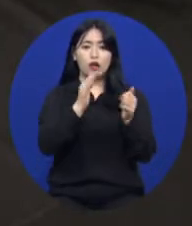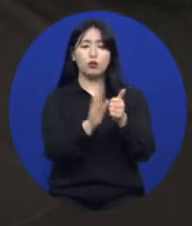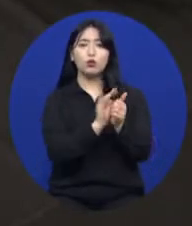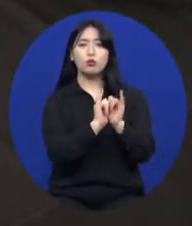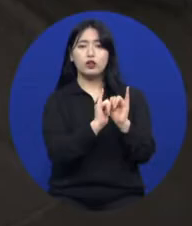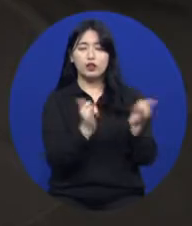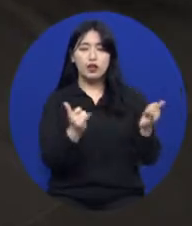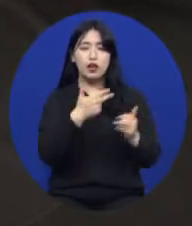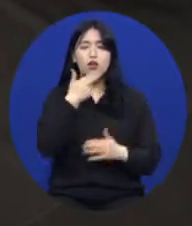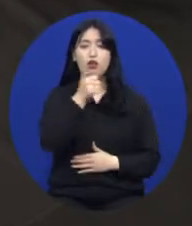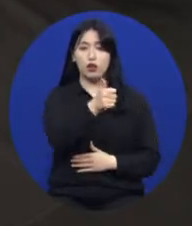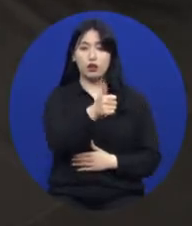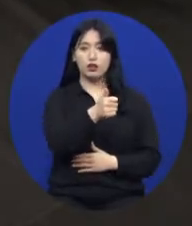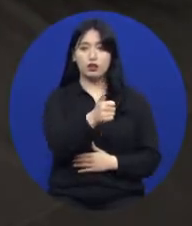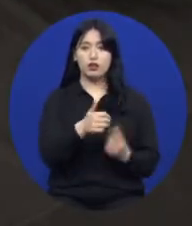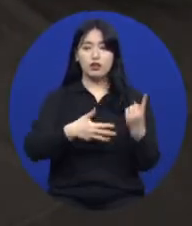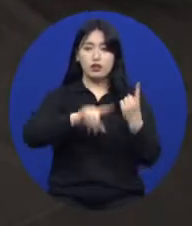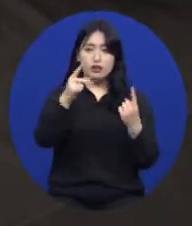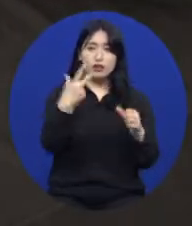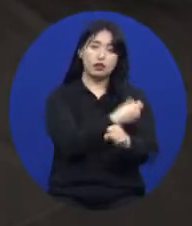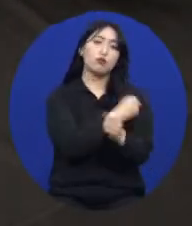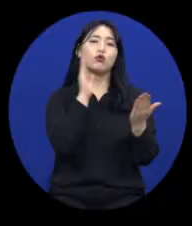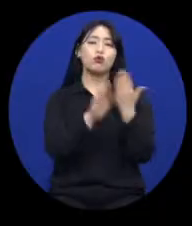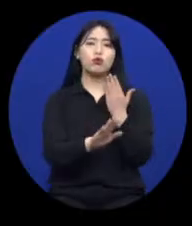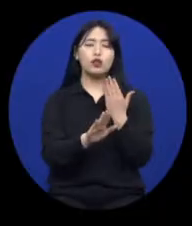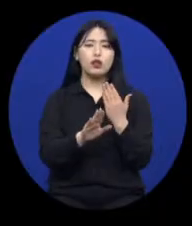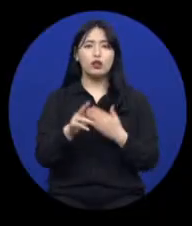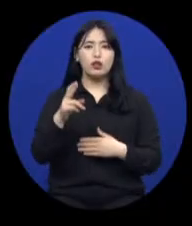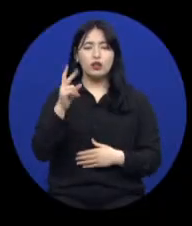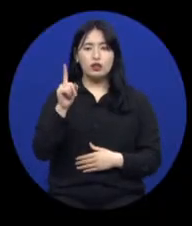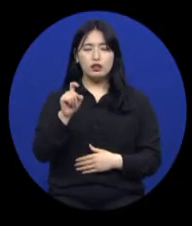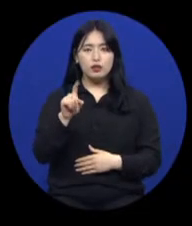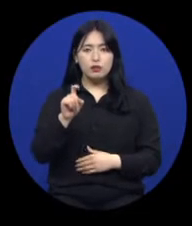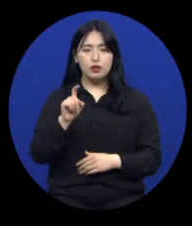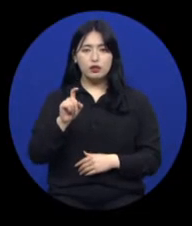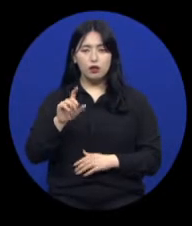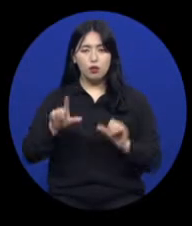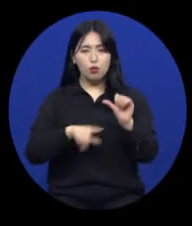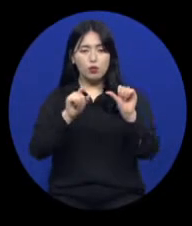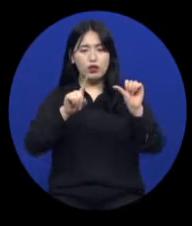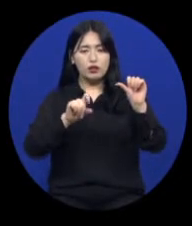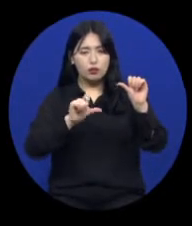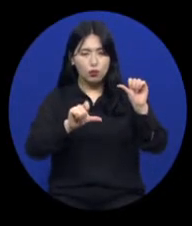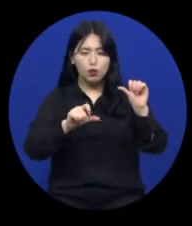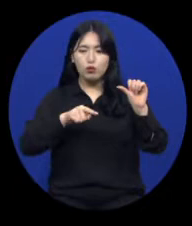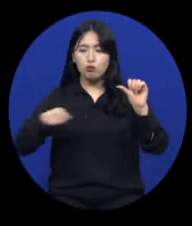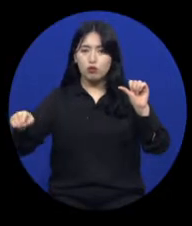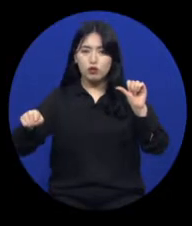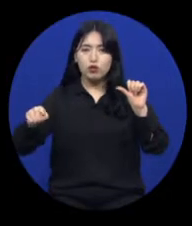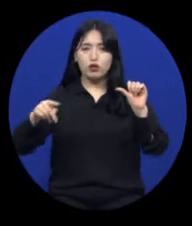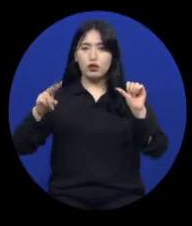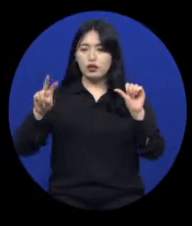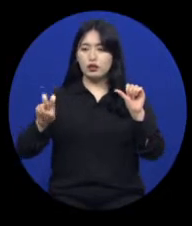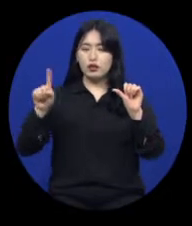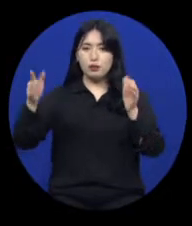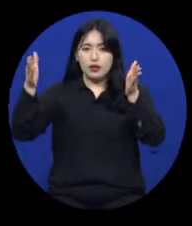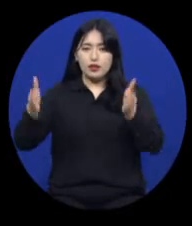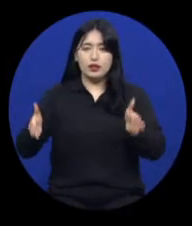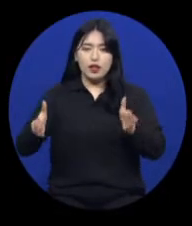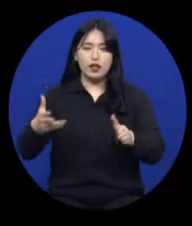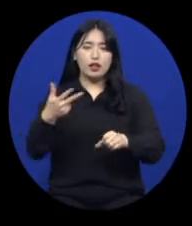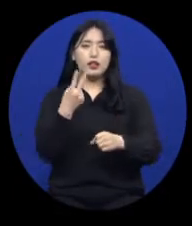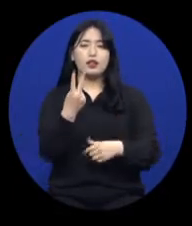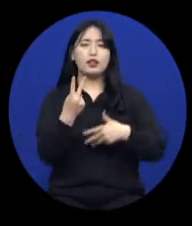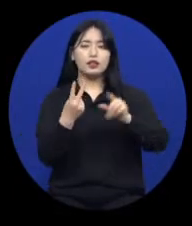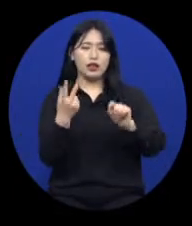A씨. 1차 접종을 한 지 12주째인 5월 15일부터 21일 사이가 2차 접종 예정일이라는